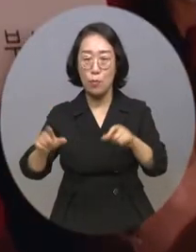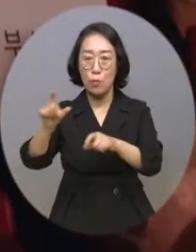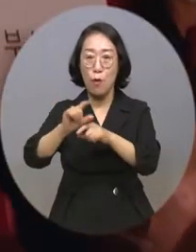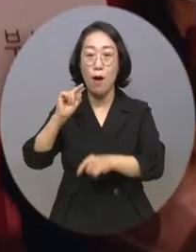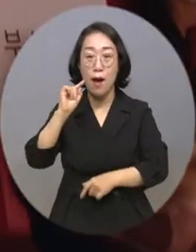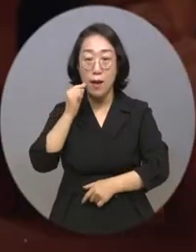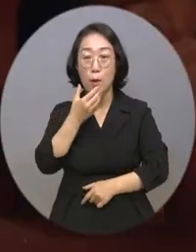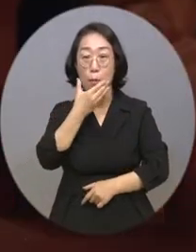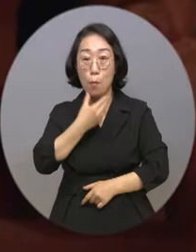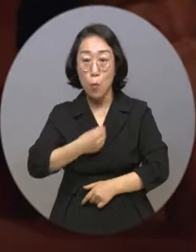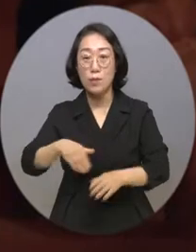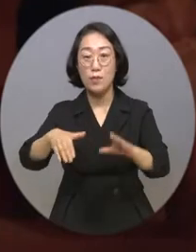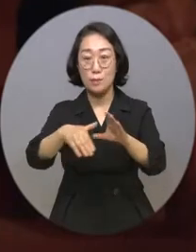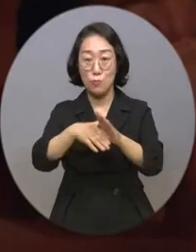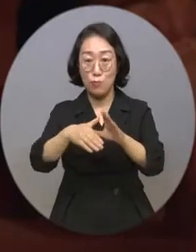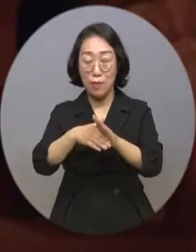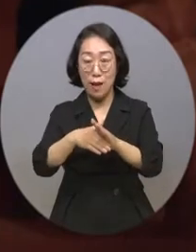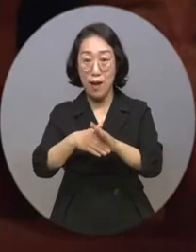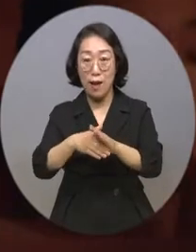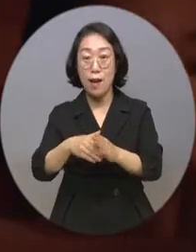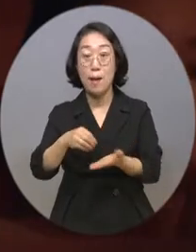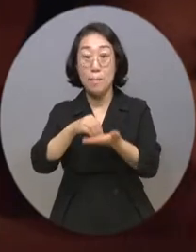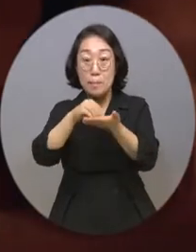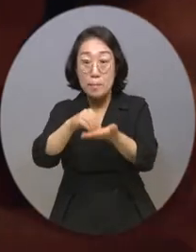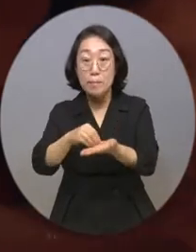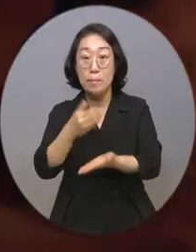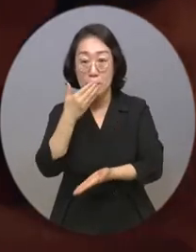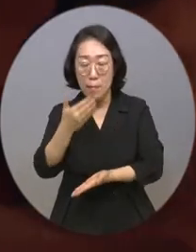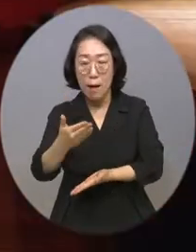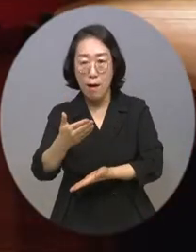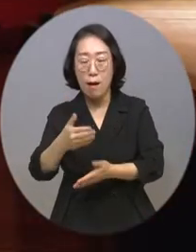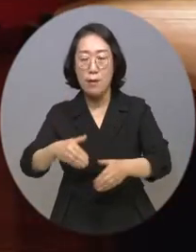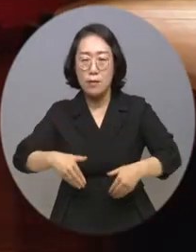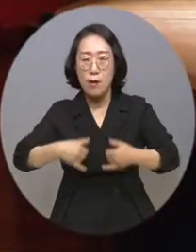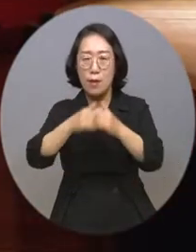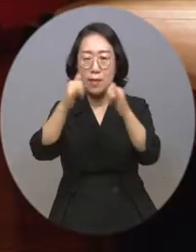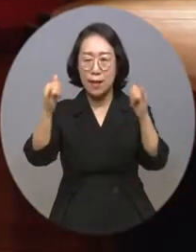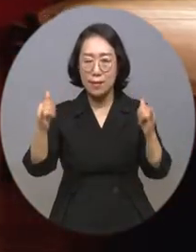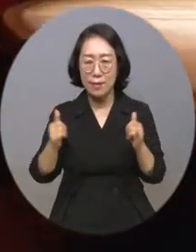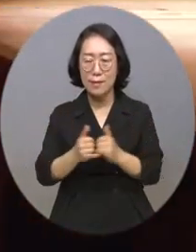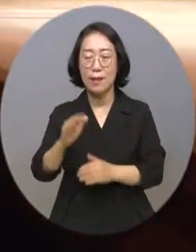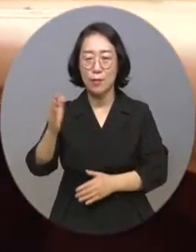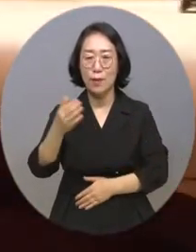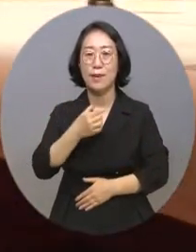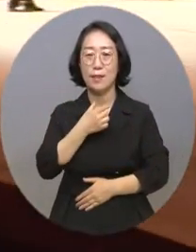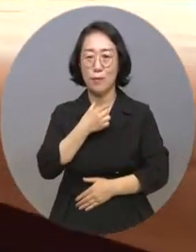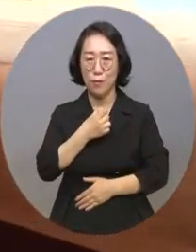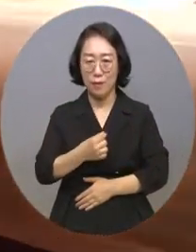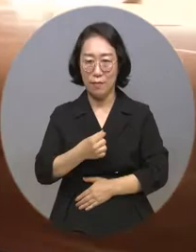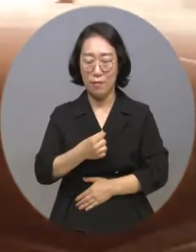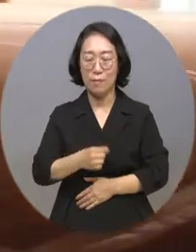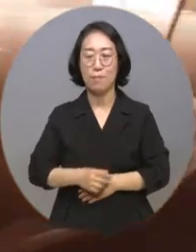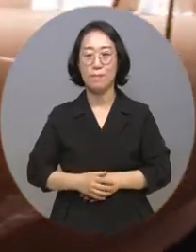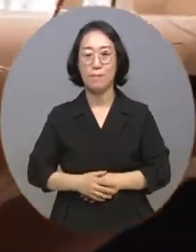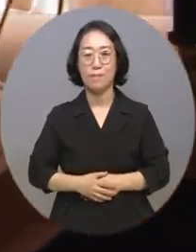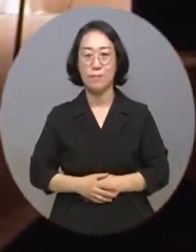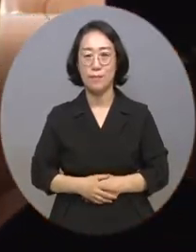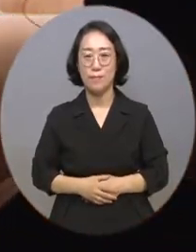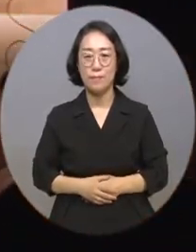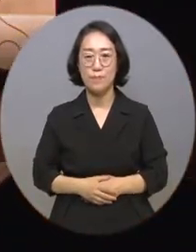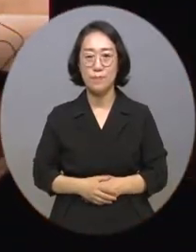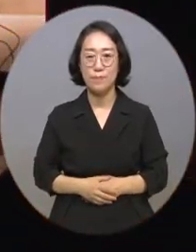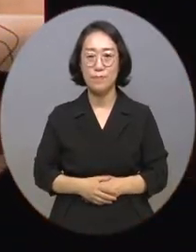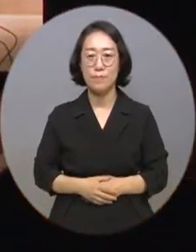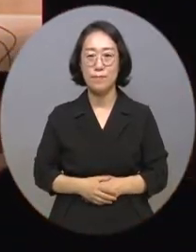아름다운 복지 문화를 누려 따뜻한 사회를 만들어 나갈 수 있기를 기대해봅니다. 지금까지 복지TV 부산방송